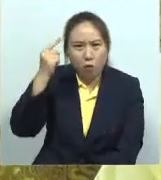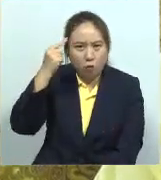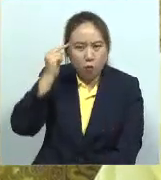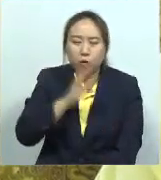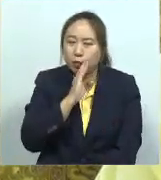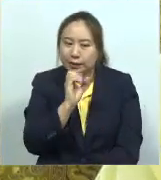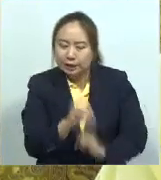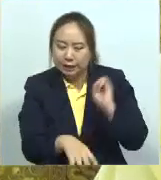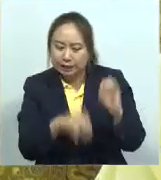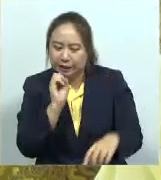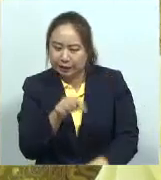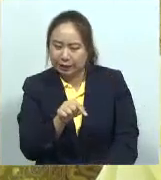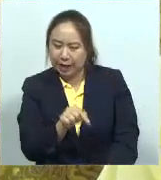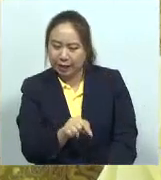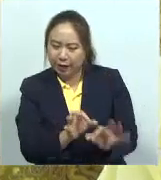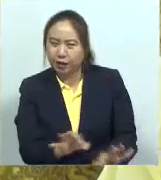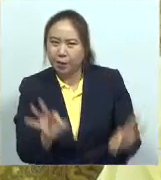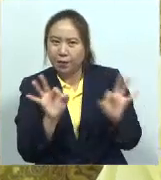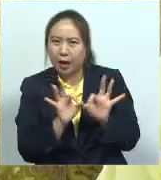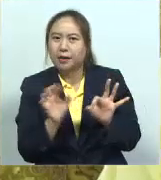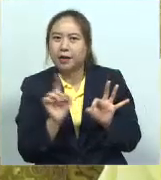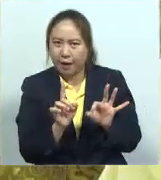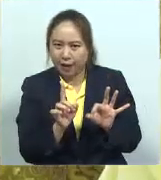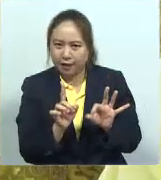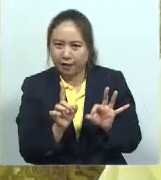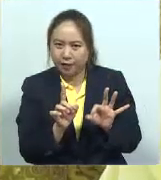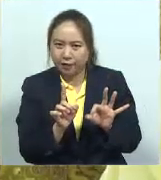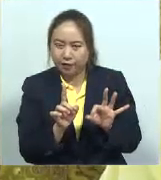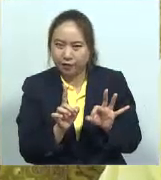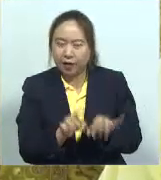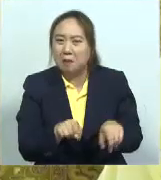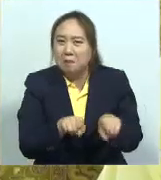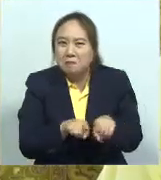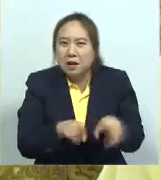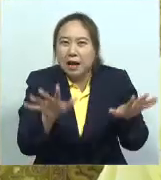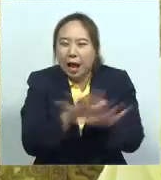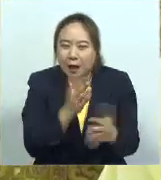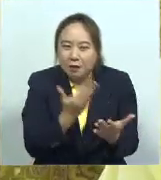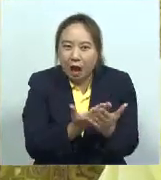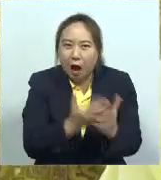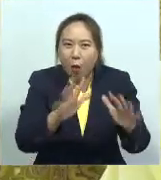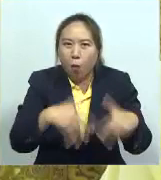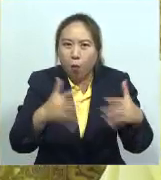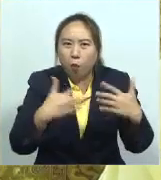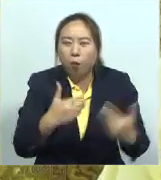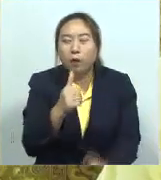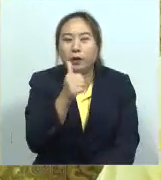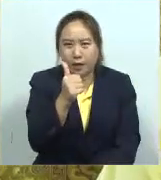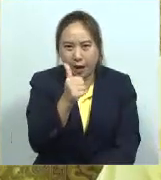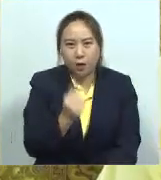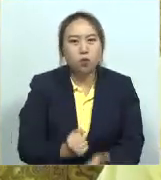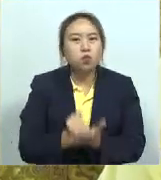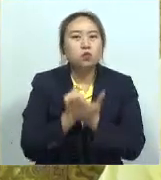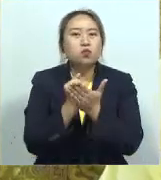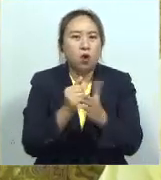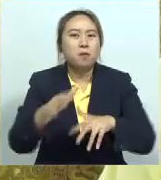การคิดกระบวนการทำอย่างถูกวิธีขยะก็คือขุมทรัพย์ขุมทองชนิดหนึ่งที่สามารถที่จะทำให้พี่น้องประช